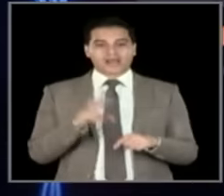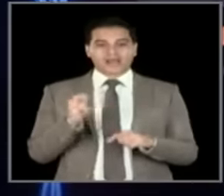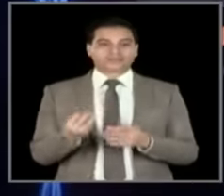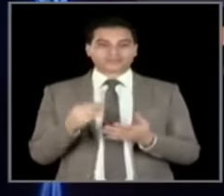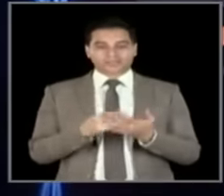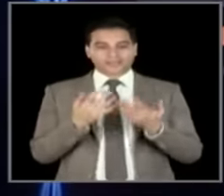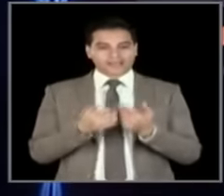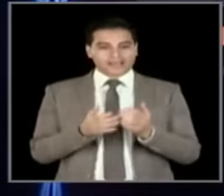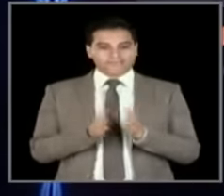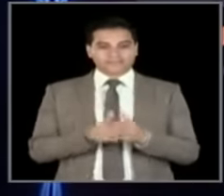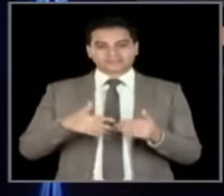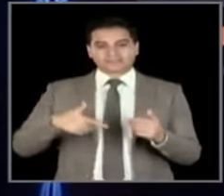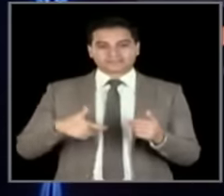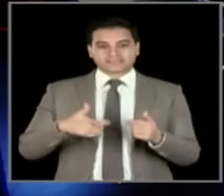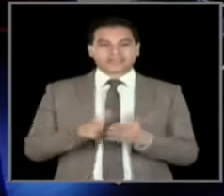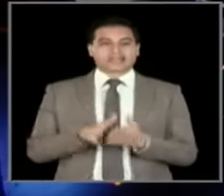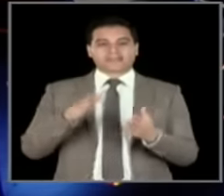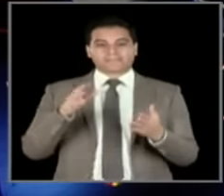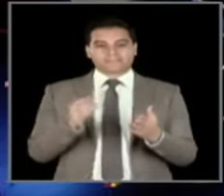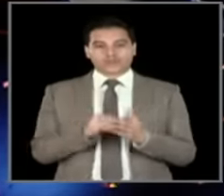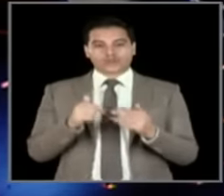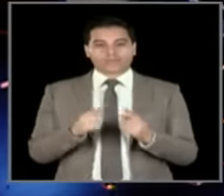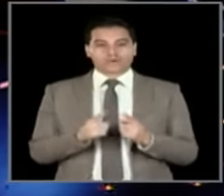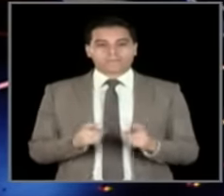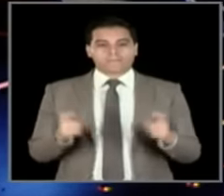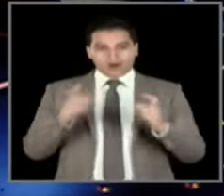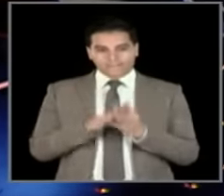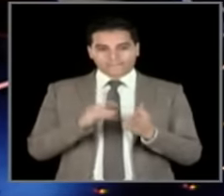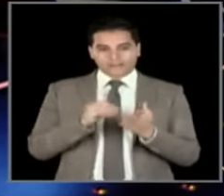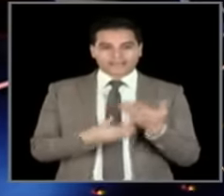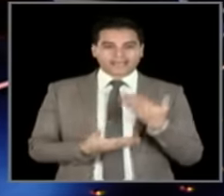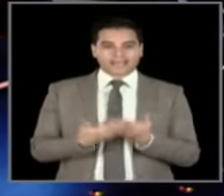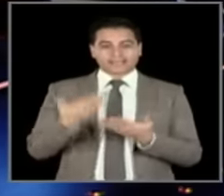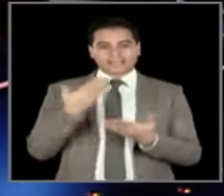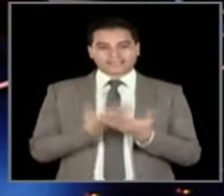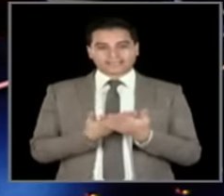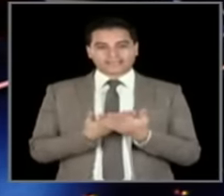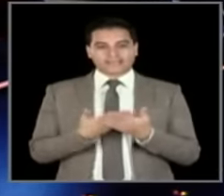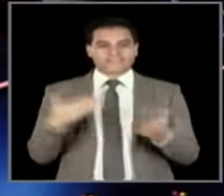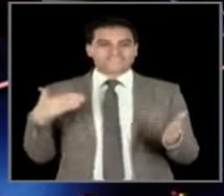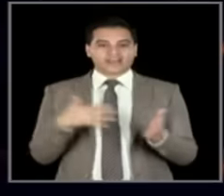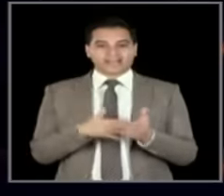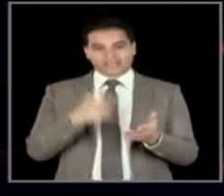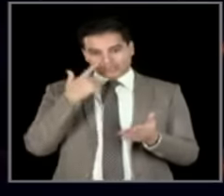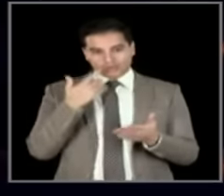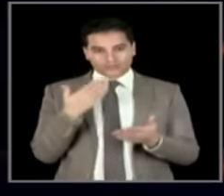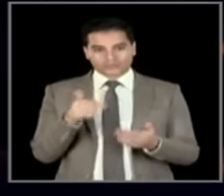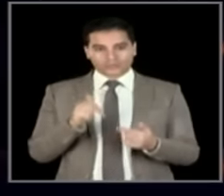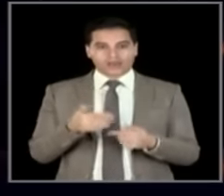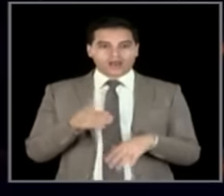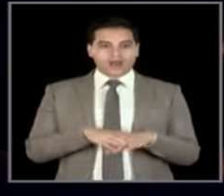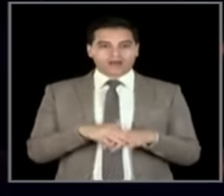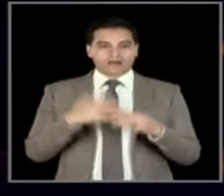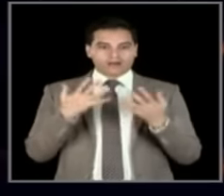و25 60. نبتدي المباراة من نقطة البداية في الفقرة الأخيرة. ودلوقتي